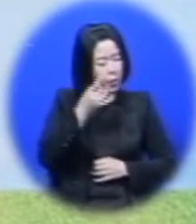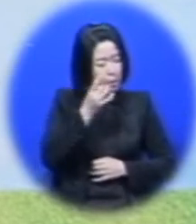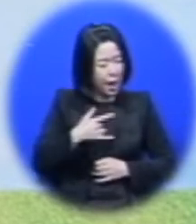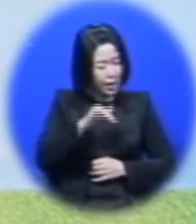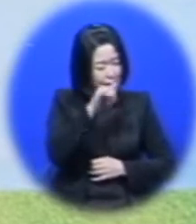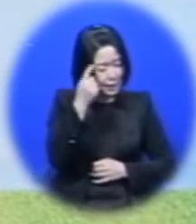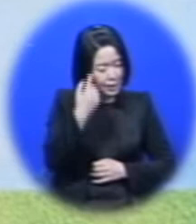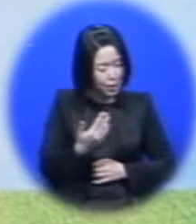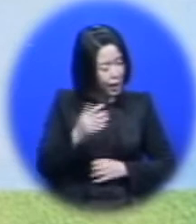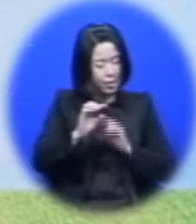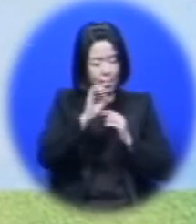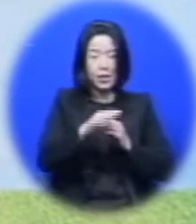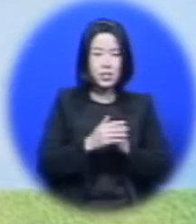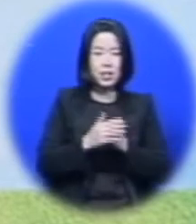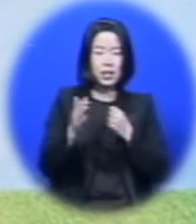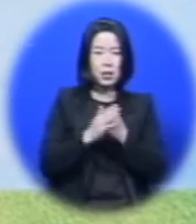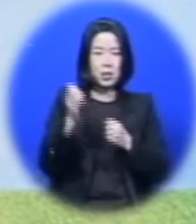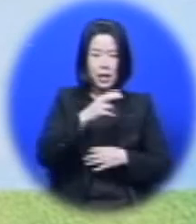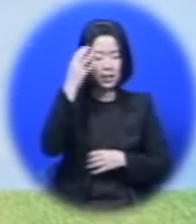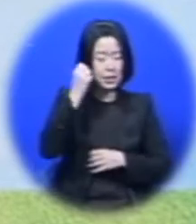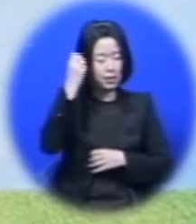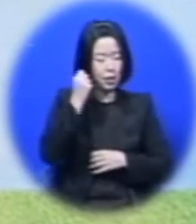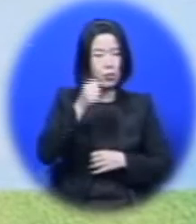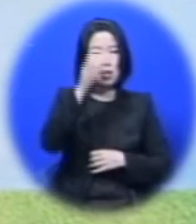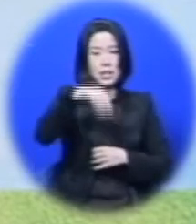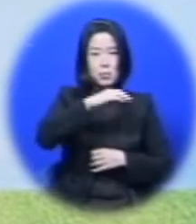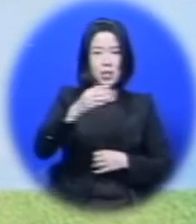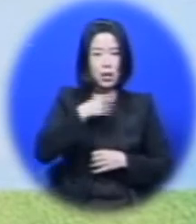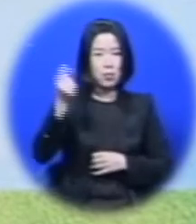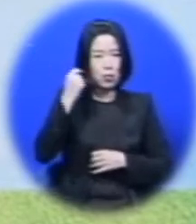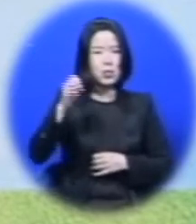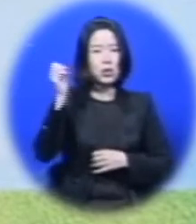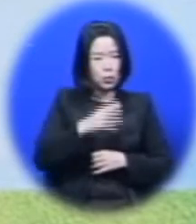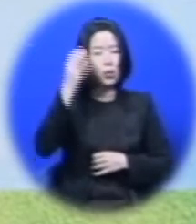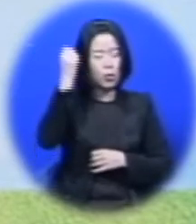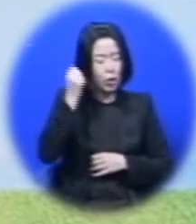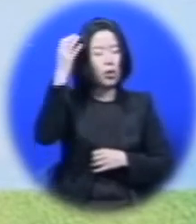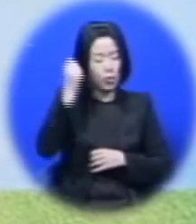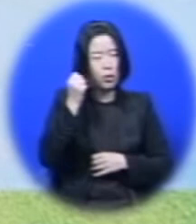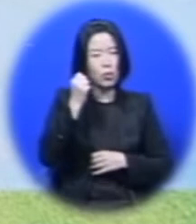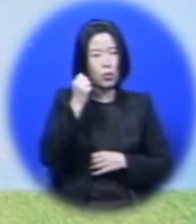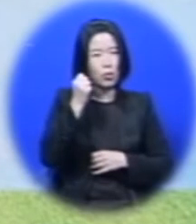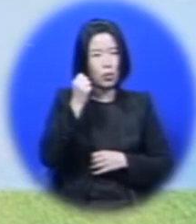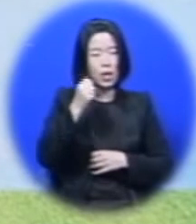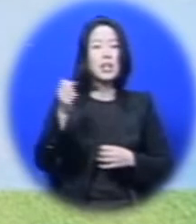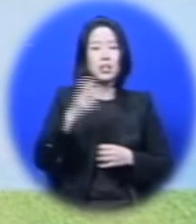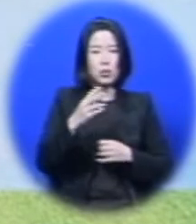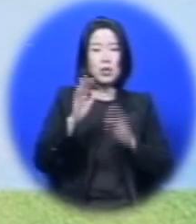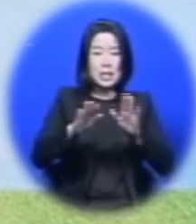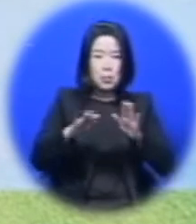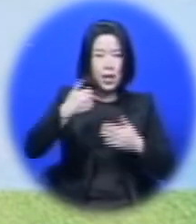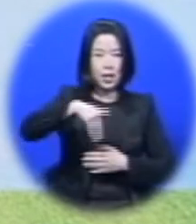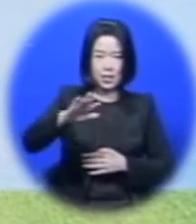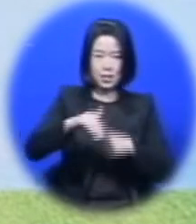되지. 그래서 다 다시 기억하고 십자가 복음을 또 외우고 또 외우고, 그리고 내가 이번에